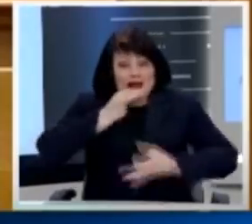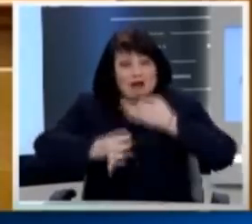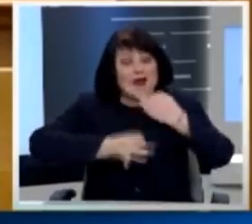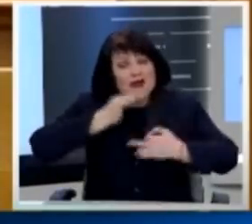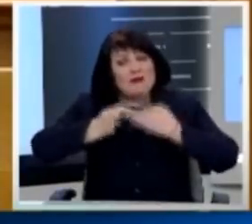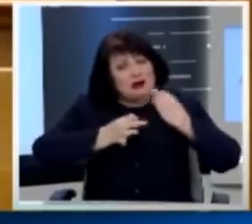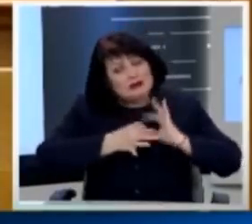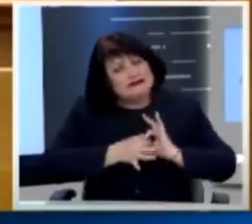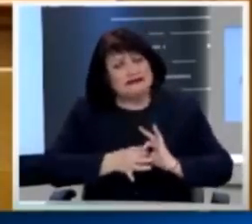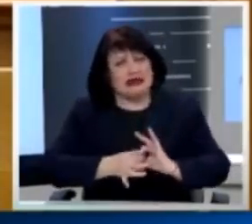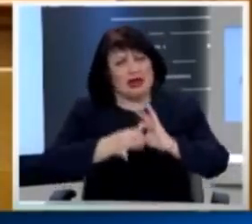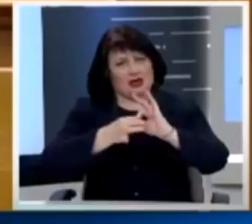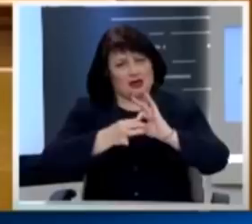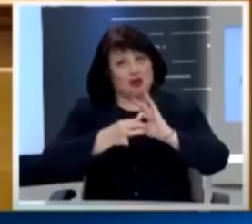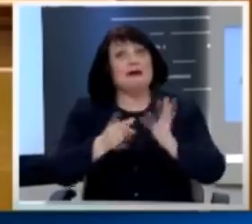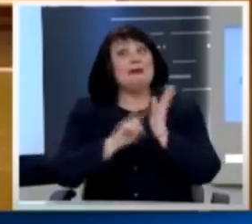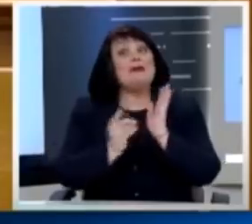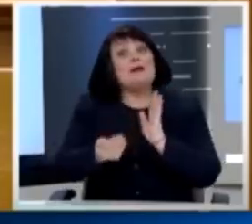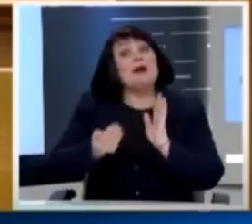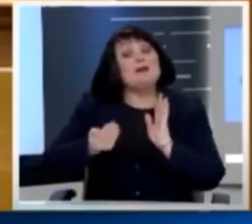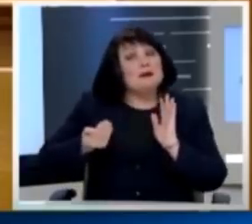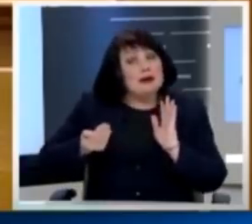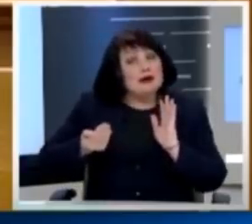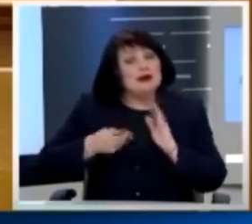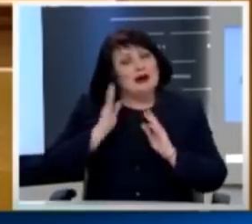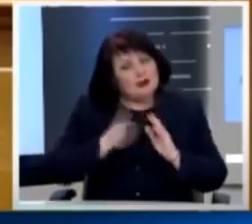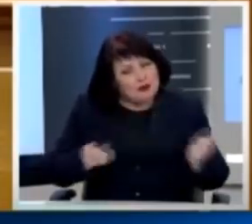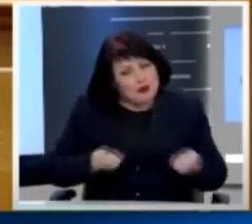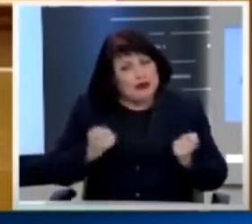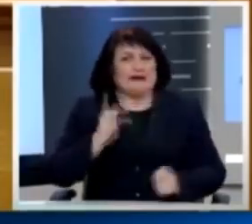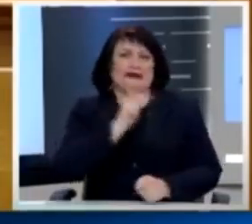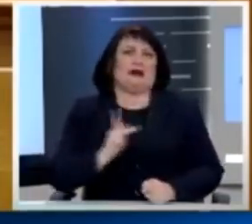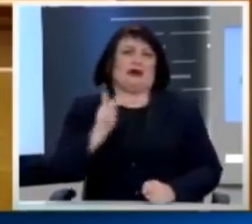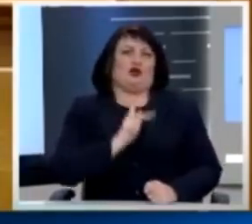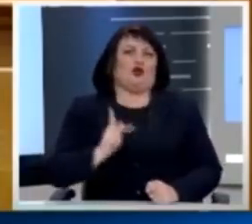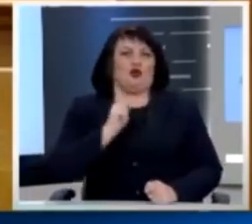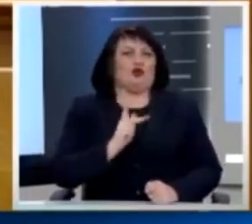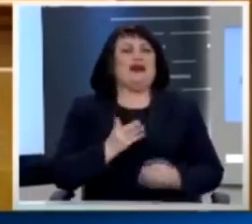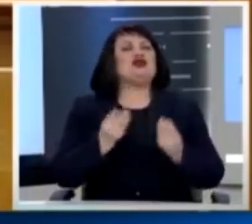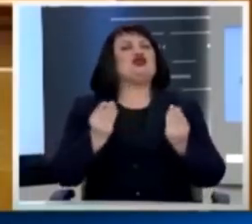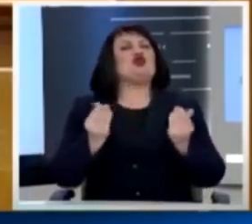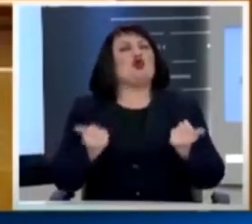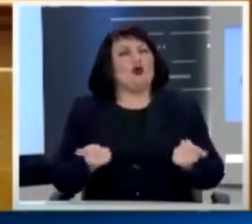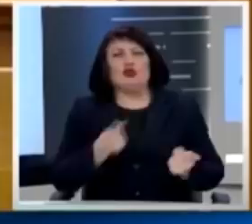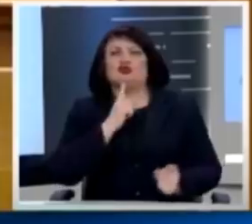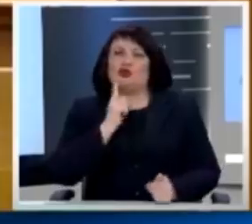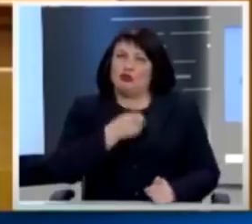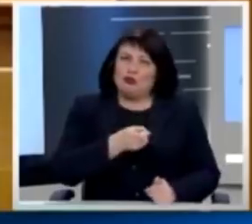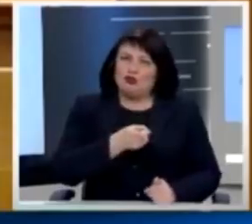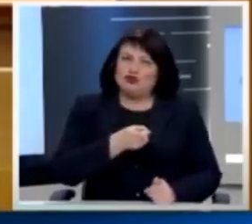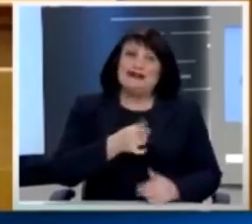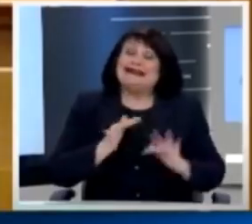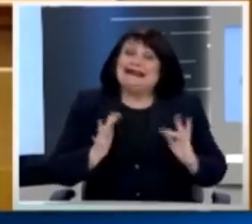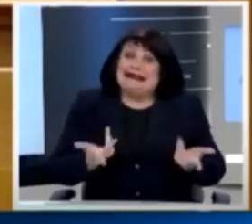εξηγούμε πως προϋπόθεση για να λειτουργήσει η κοινωνία με αυτόν τον τρόπο είναι